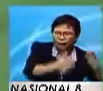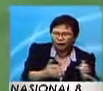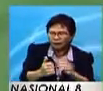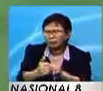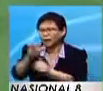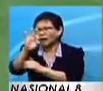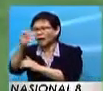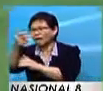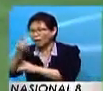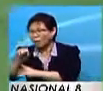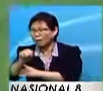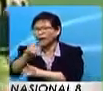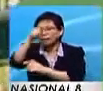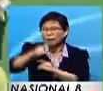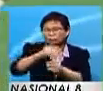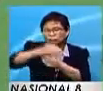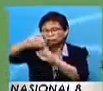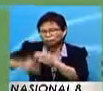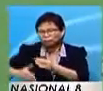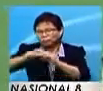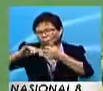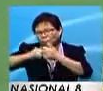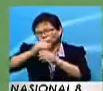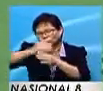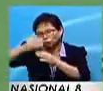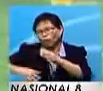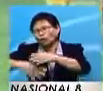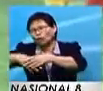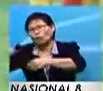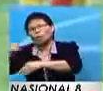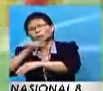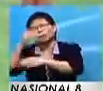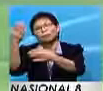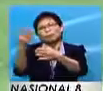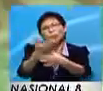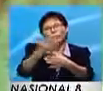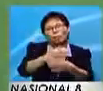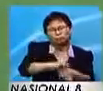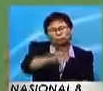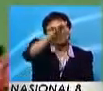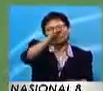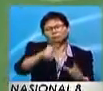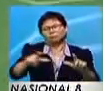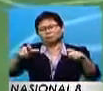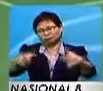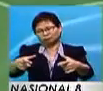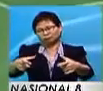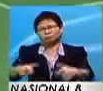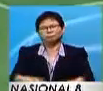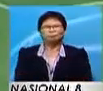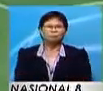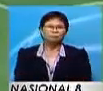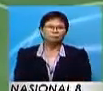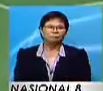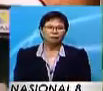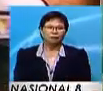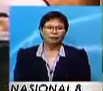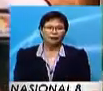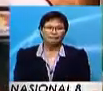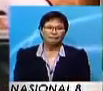dengan FAM harus diselesaikan di luar padang dan tidak menjejaskan semangat sepasukan.